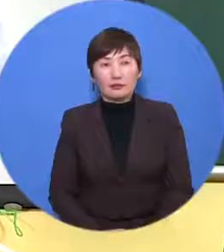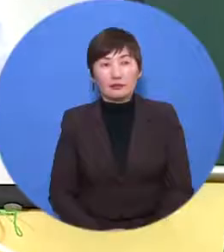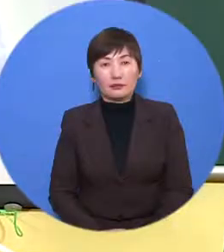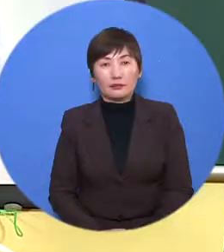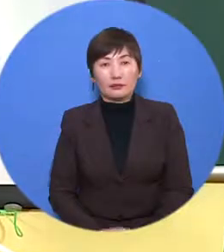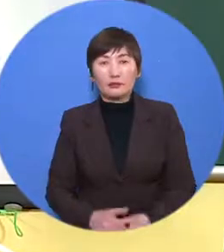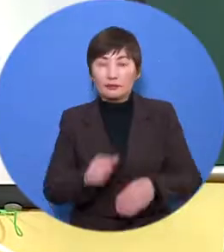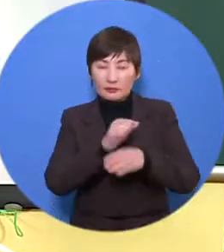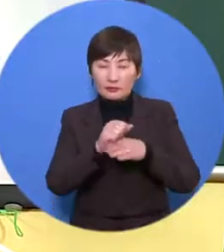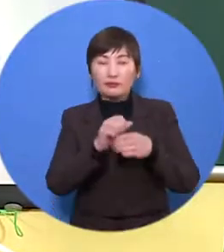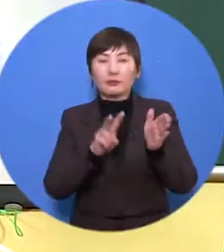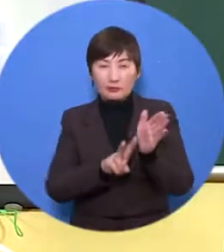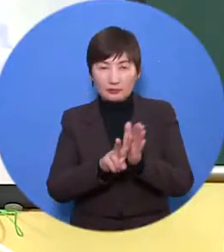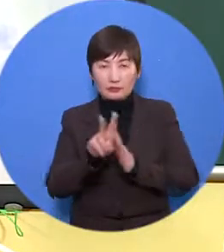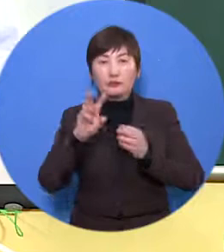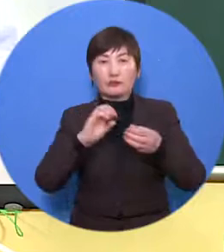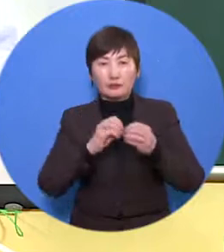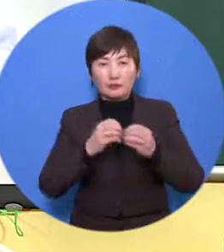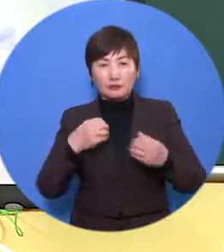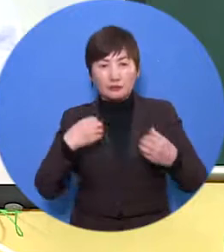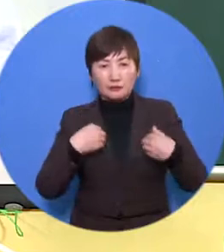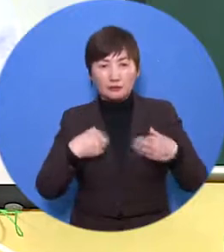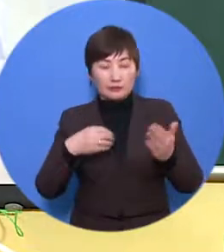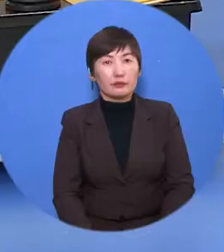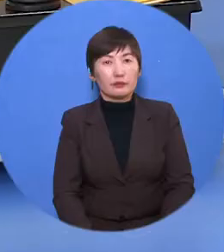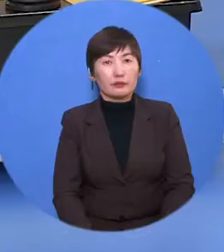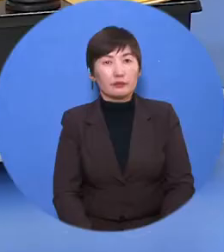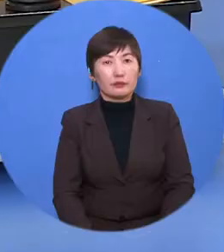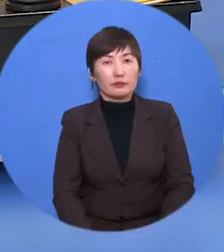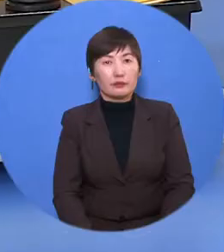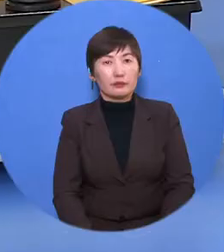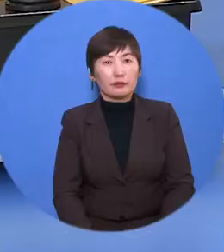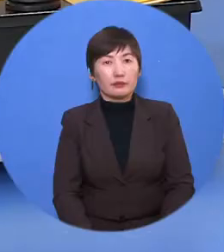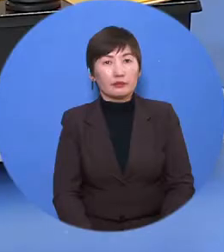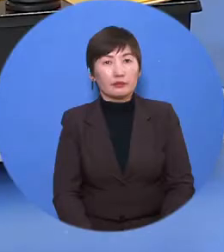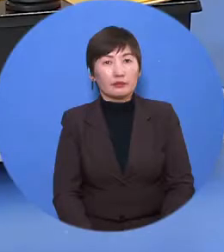За даалгавраа үргэлжлүүлээ. Багшаагаан бэлдсэн шатрын хөлгийг ажиглаарай.